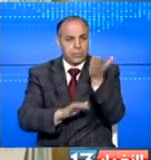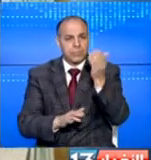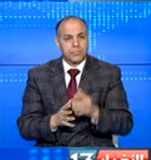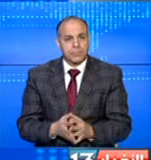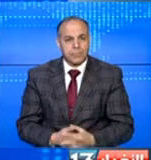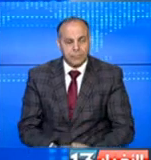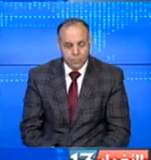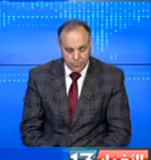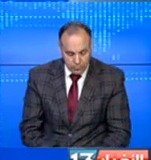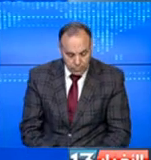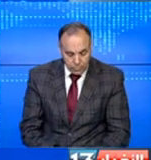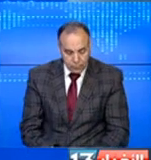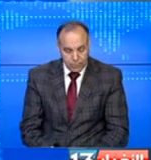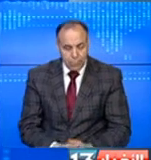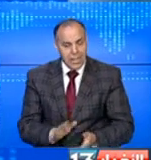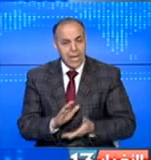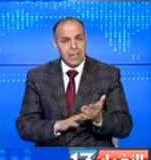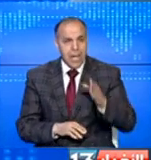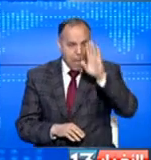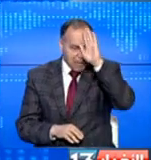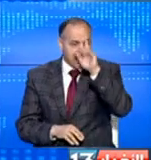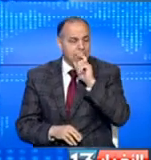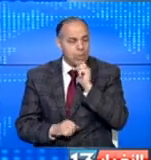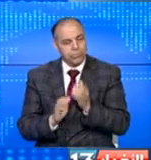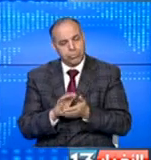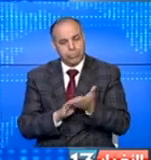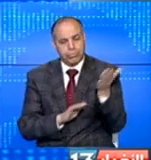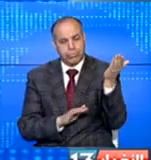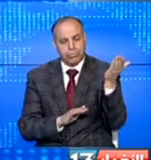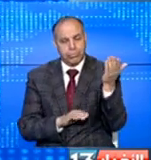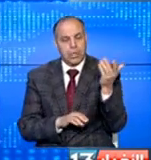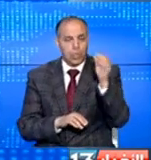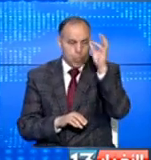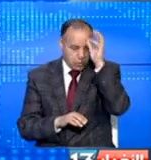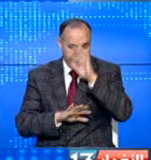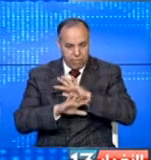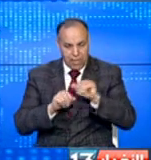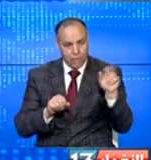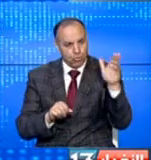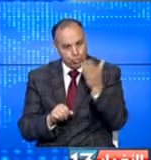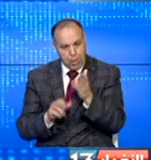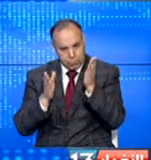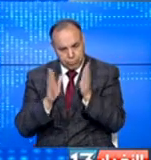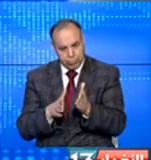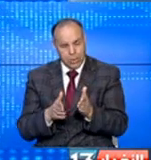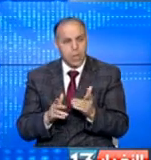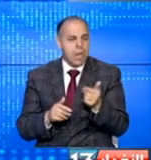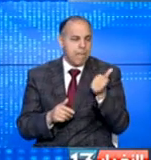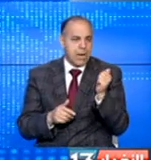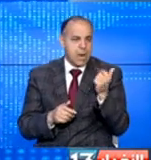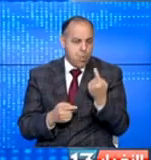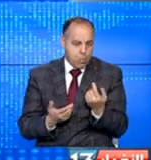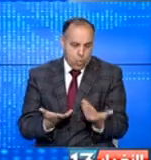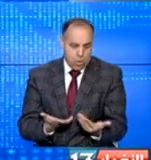للبلاد. غادر أمير دولة قطر تميم بن حمد الثاني تونس منهيا زيارته الرسمية التي أداها أمس